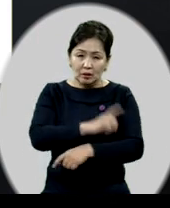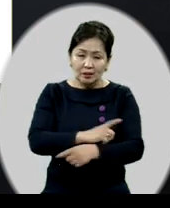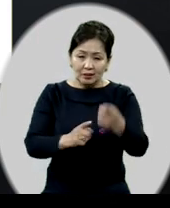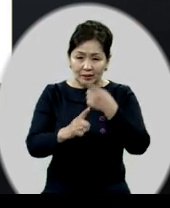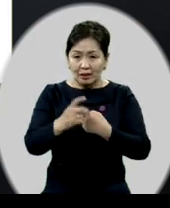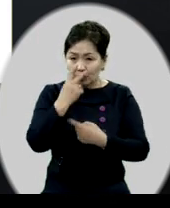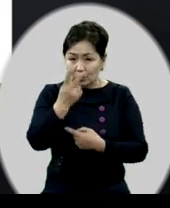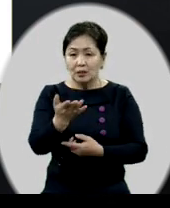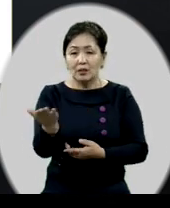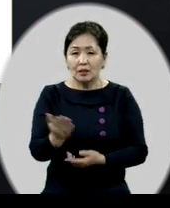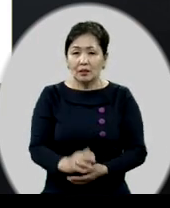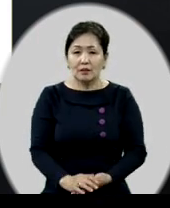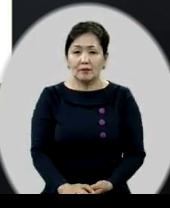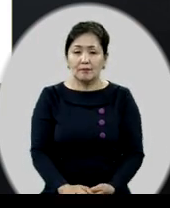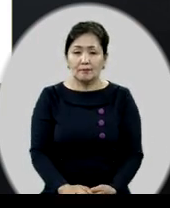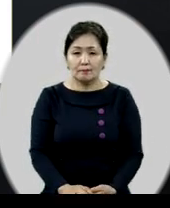шүү.